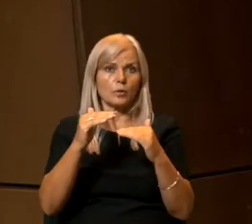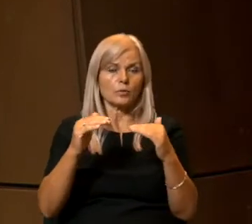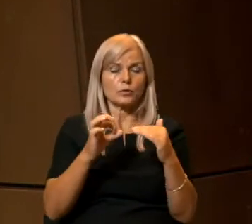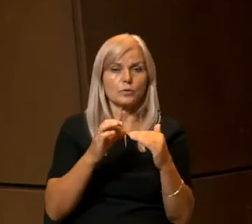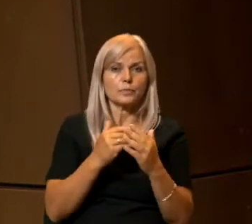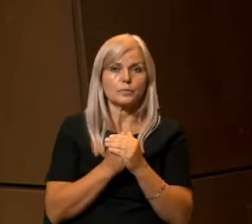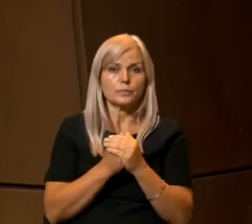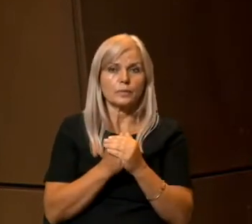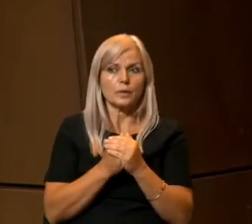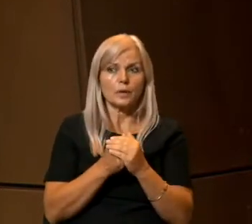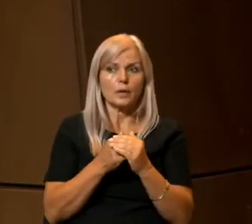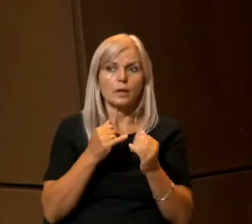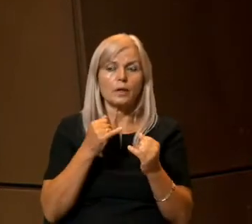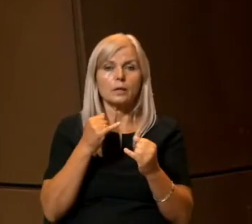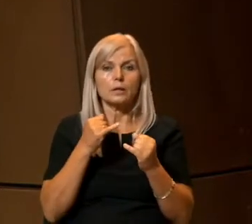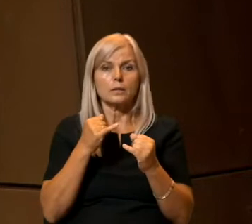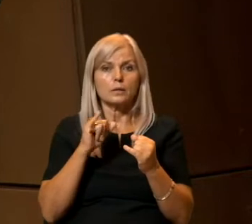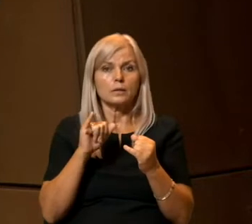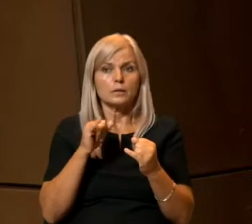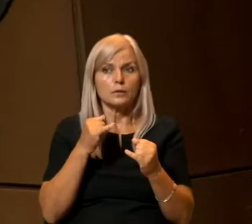tryb, w jakim